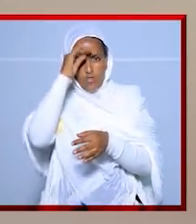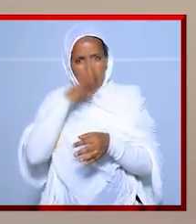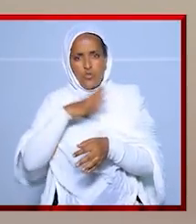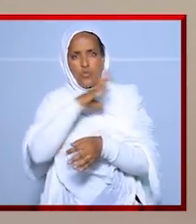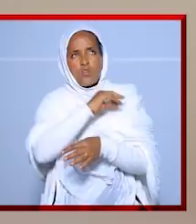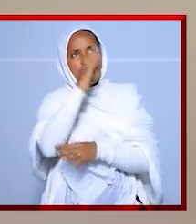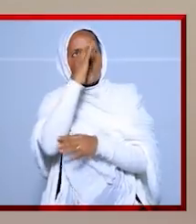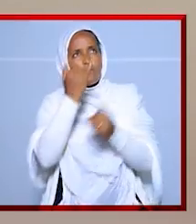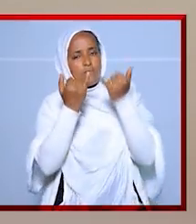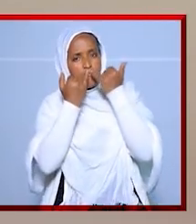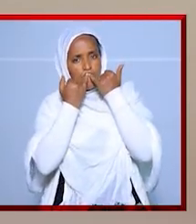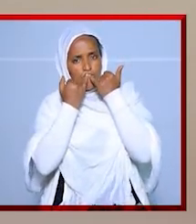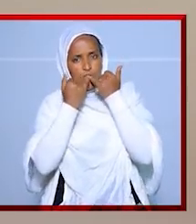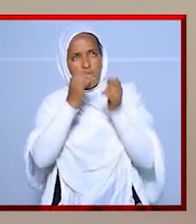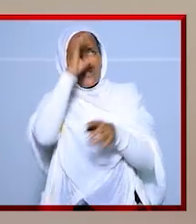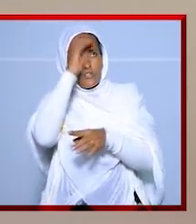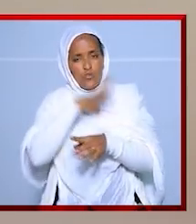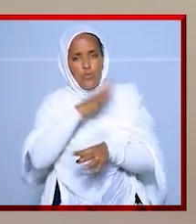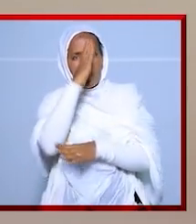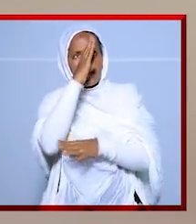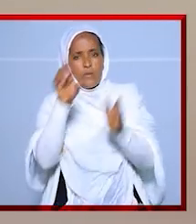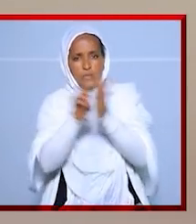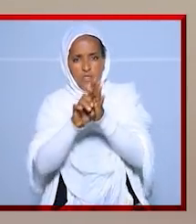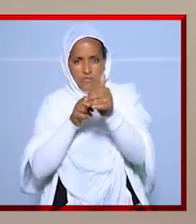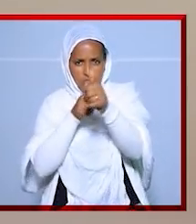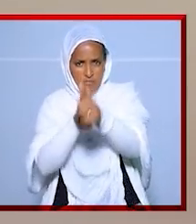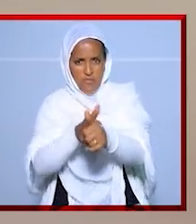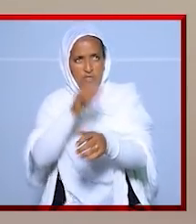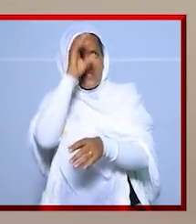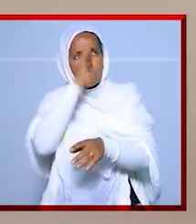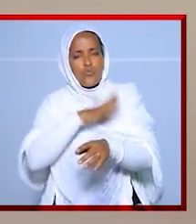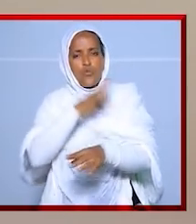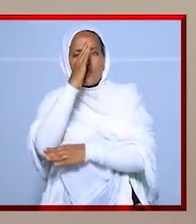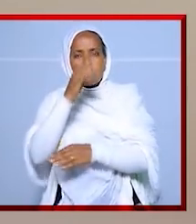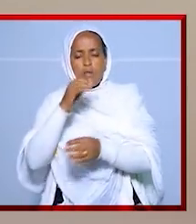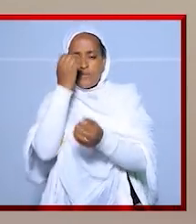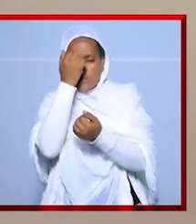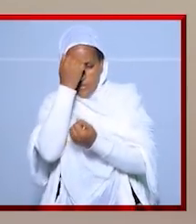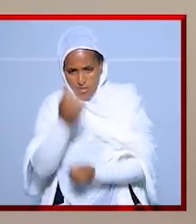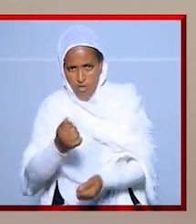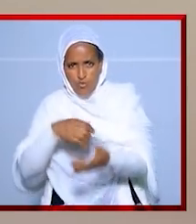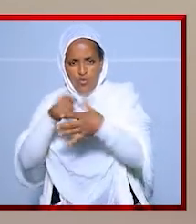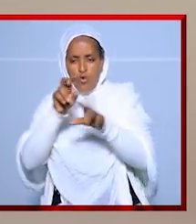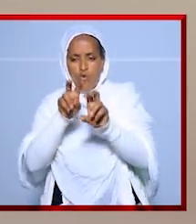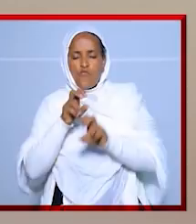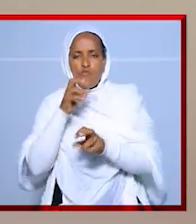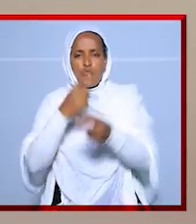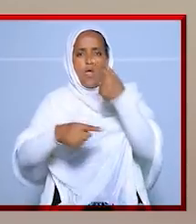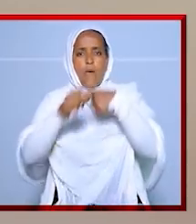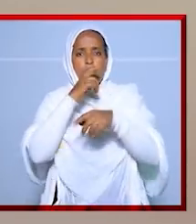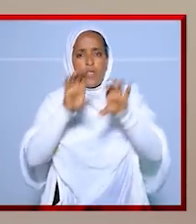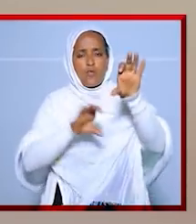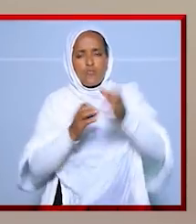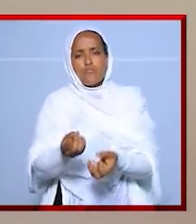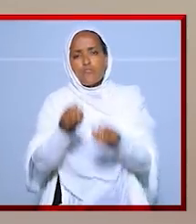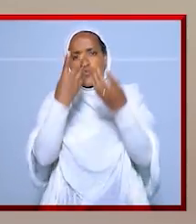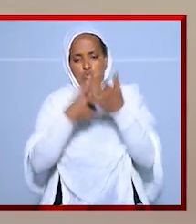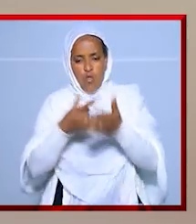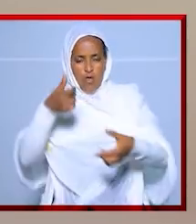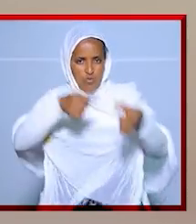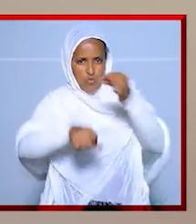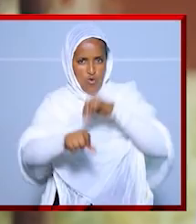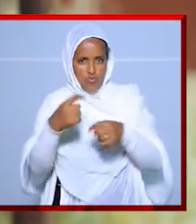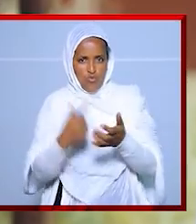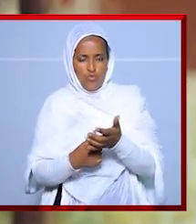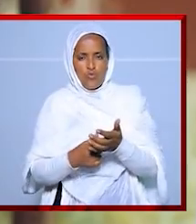የነበሩ ሰውና እግዚአብሔር እንዲታረቅ ሰው ከእግዚአብሔር ሕግ እንዲሄድ ሰው ከእግዚአብሔር ትዛዝ ወጥቶ ክፉ ነገር እንዳይመጣ ያደረጉት ነገር ብዙ